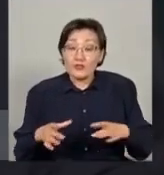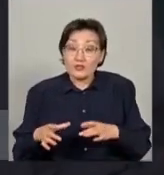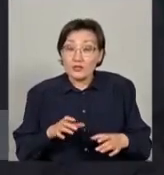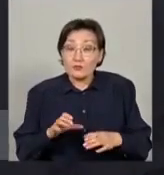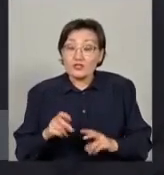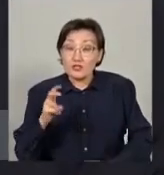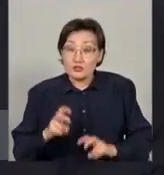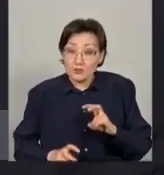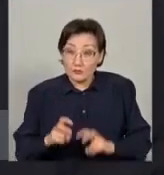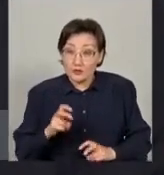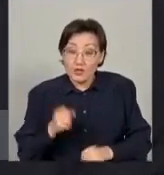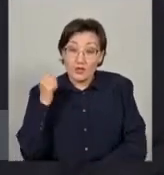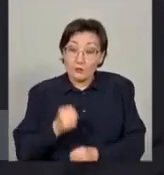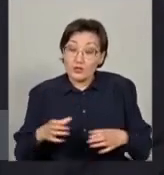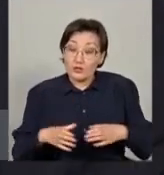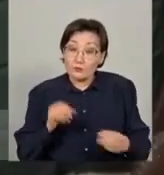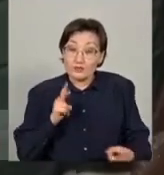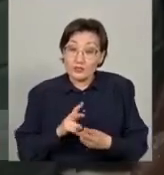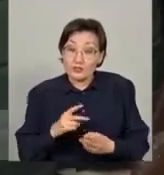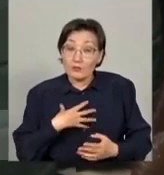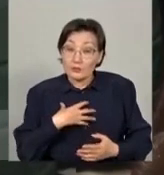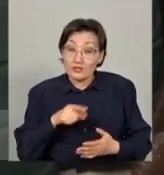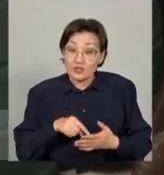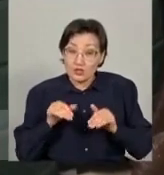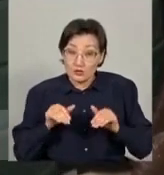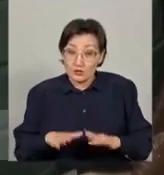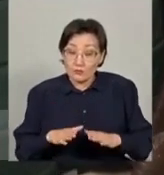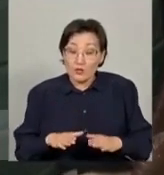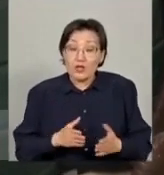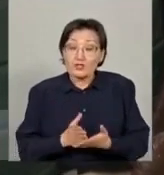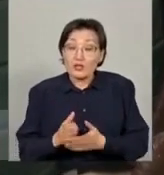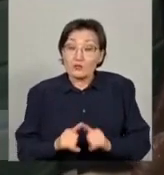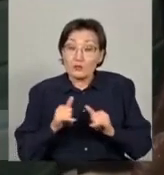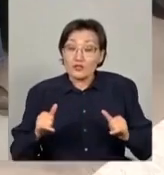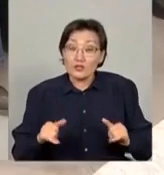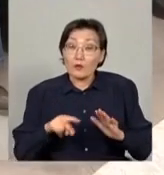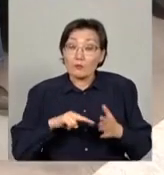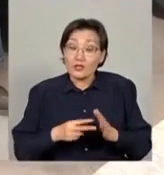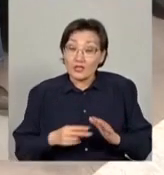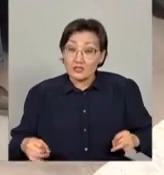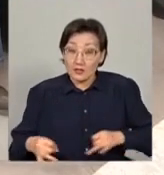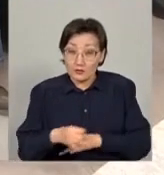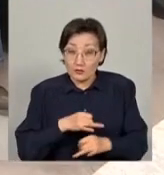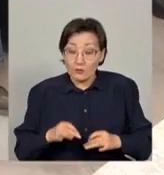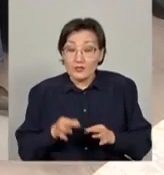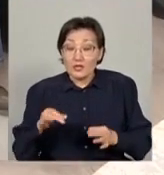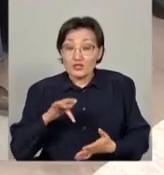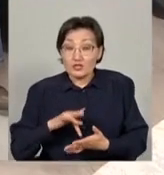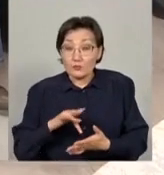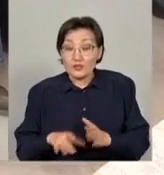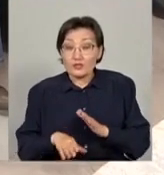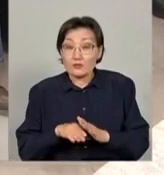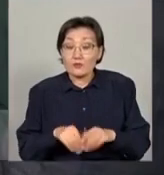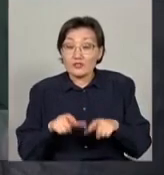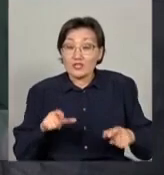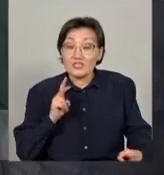табан тіреп еңбек ұжымымен кездесті. Қордаланған мәселелерді шешу және саланы дамыту жолдарын талқылады. Содан кейін облыс орталығында